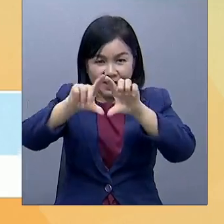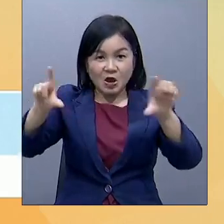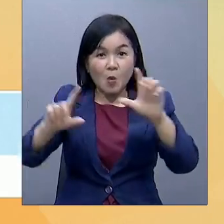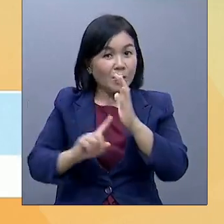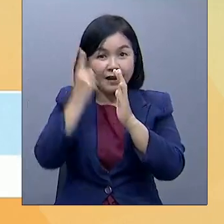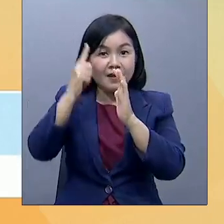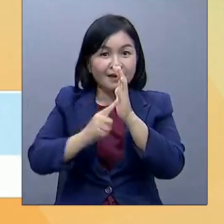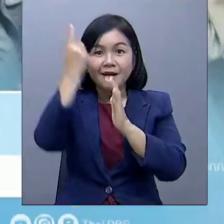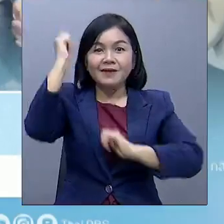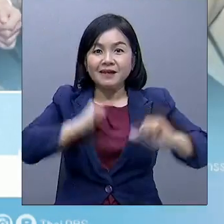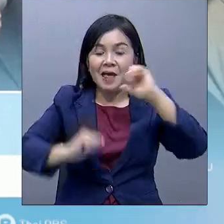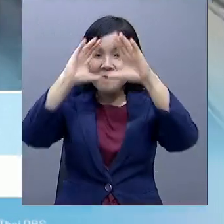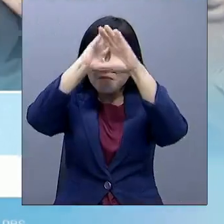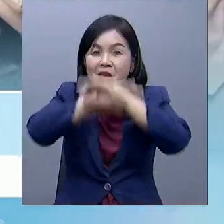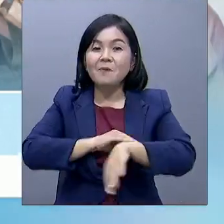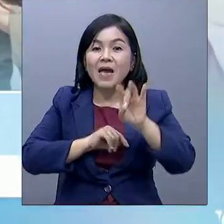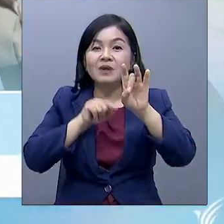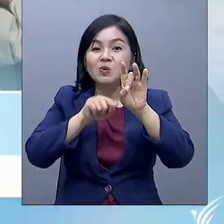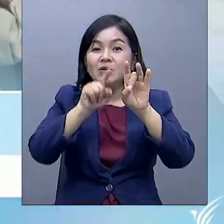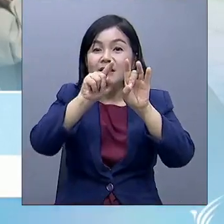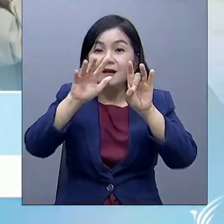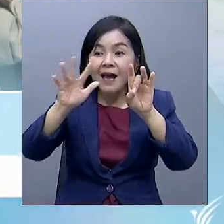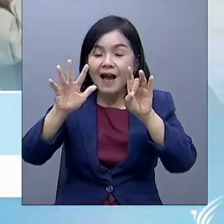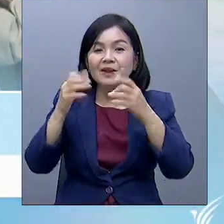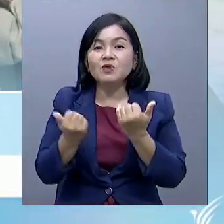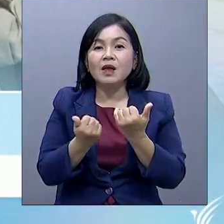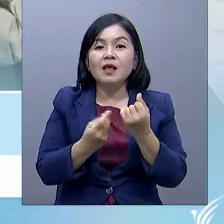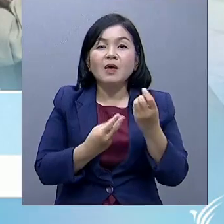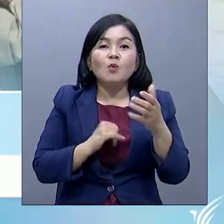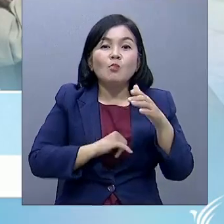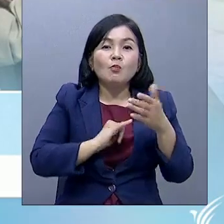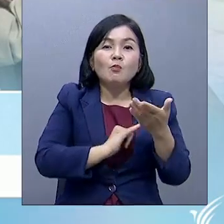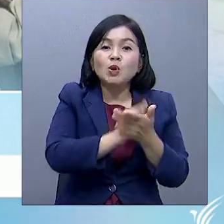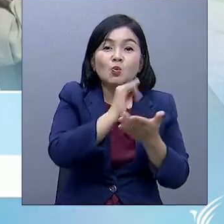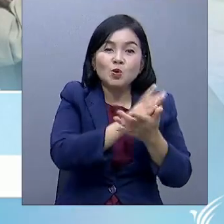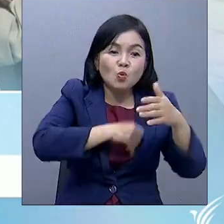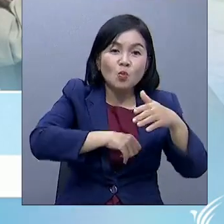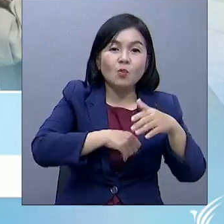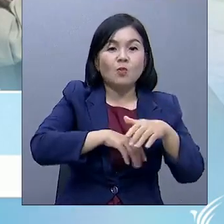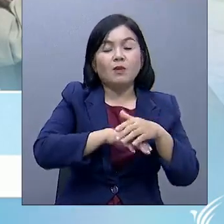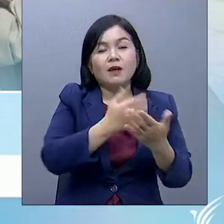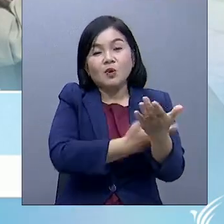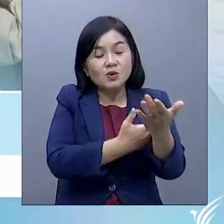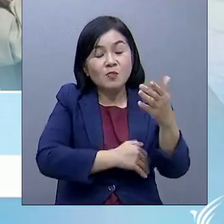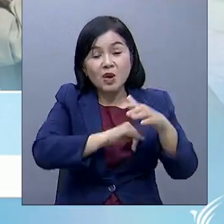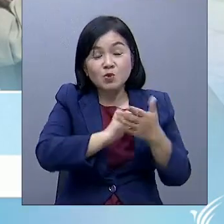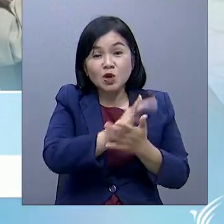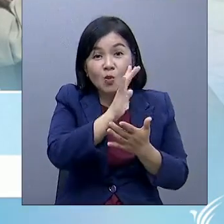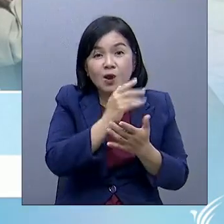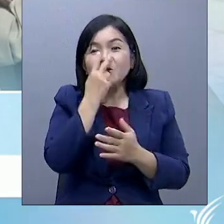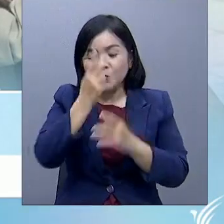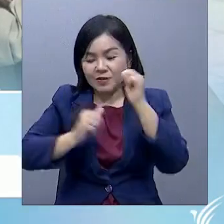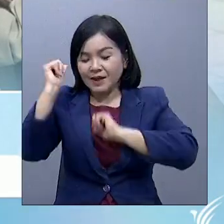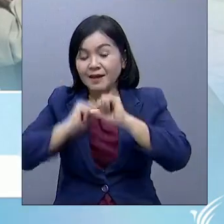แรก 20:15 ผิดหวังจากตัวเลขมาไม่ผิดหวังกับละครเราแน่นอน อย่าไปยอมอาจจะไม่ผิดหวังได้ อาจจะสมหวัง